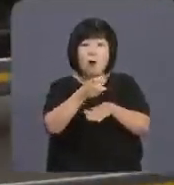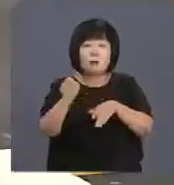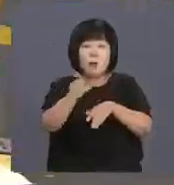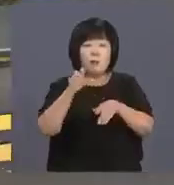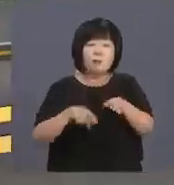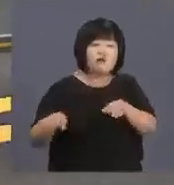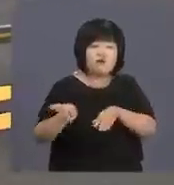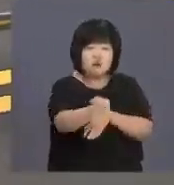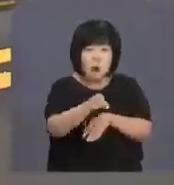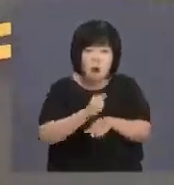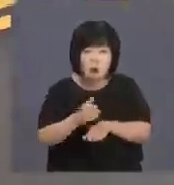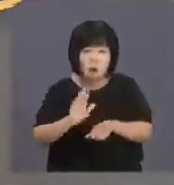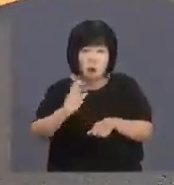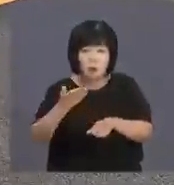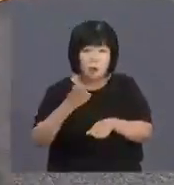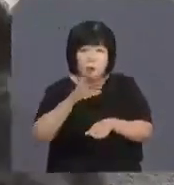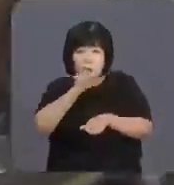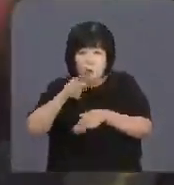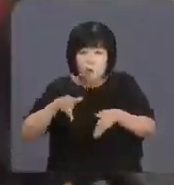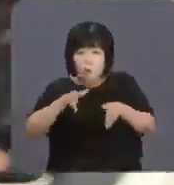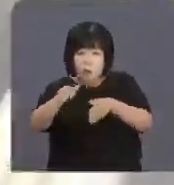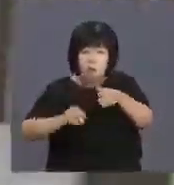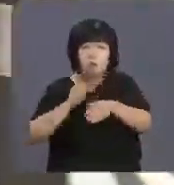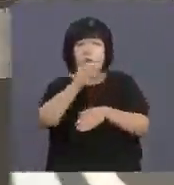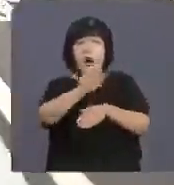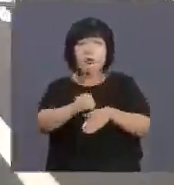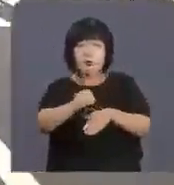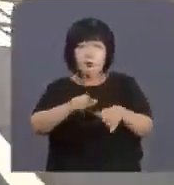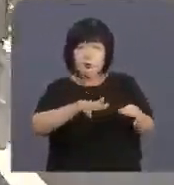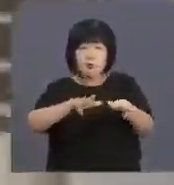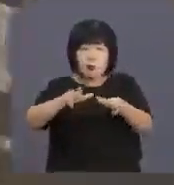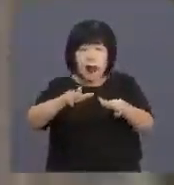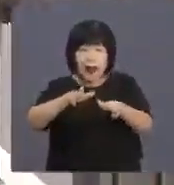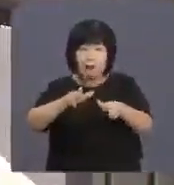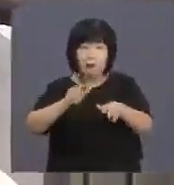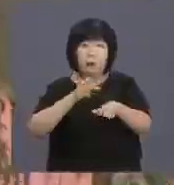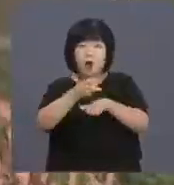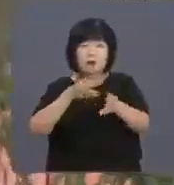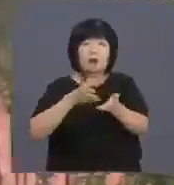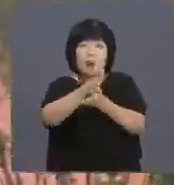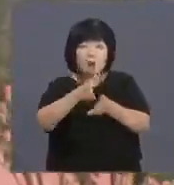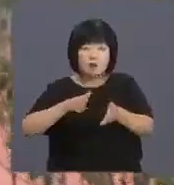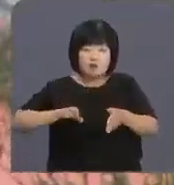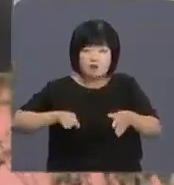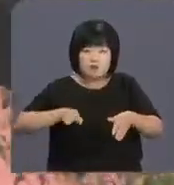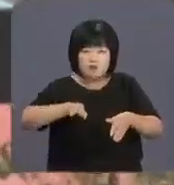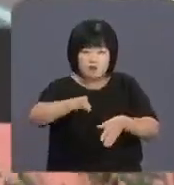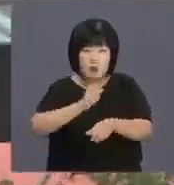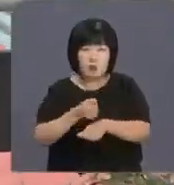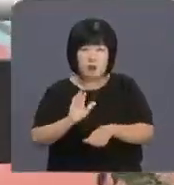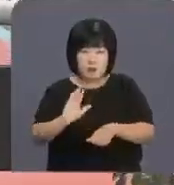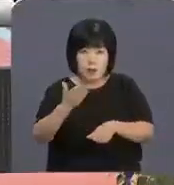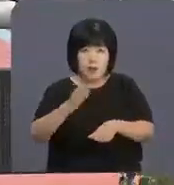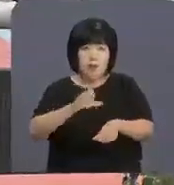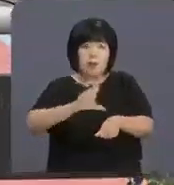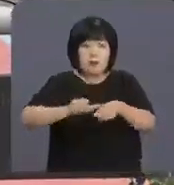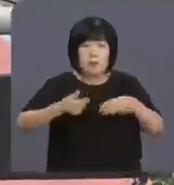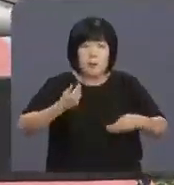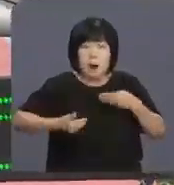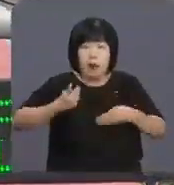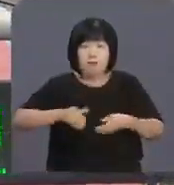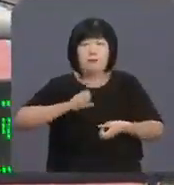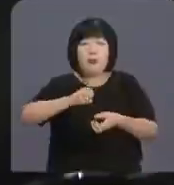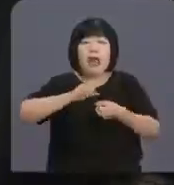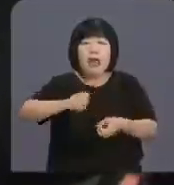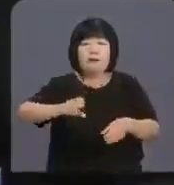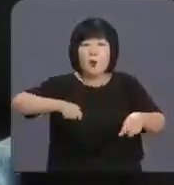가로지르고 골목길을 빠져나와 곧장 버스 전용 차로를 내달립니다. 대부분 시간에 쫓기는 배달